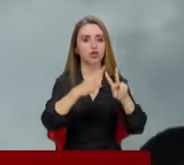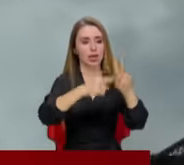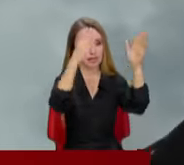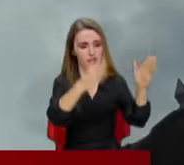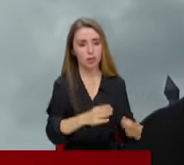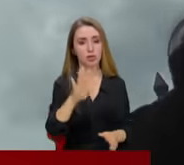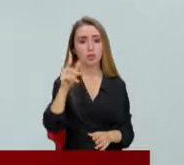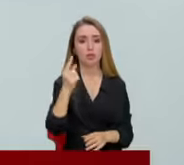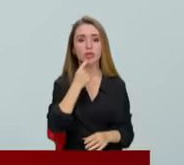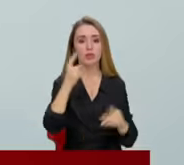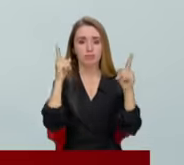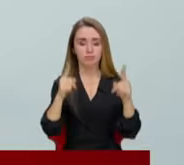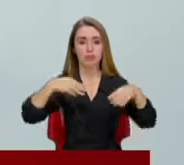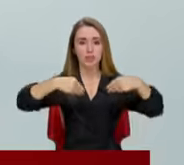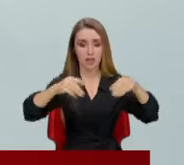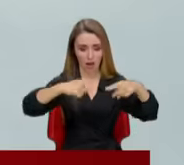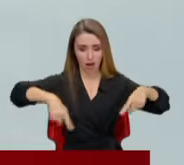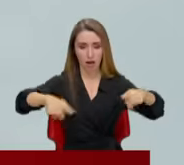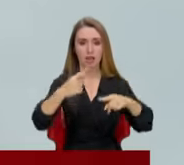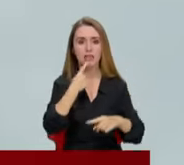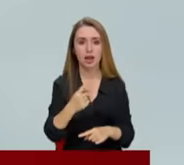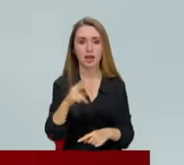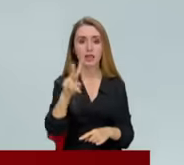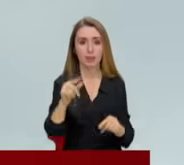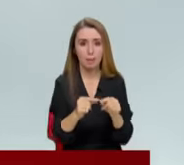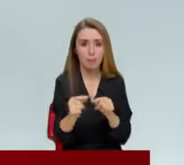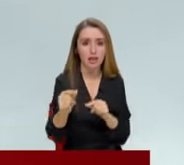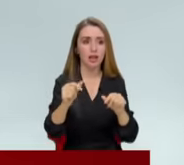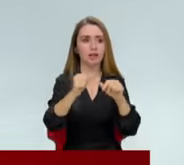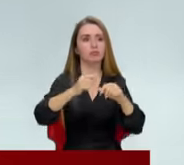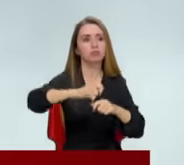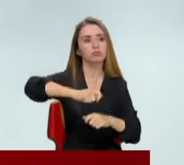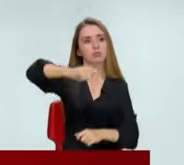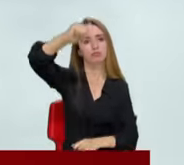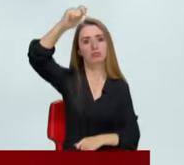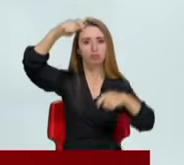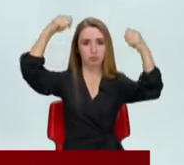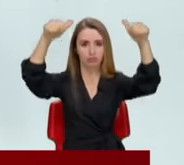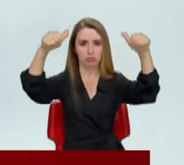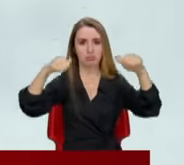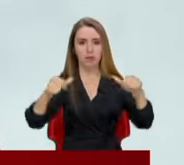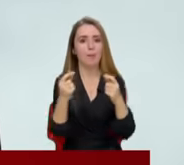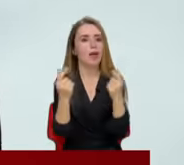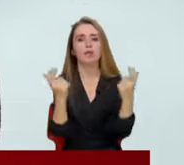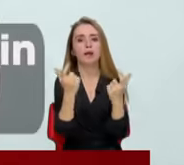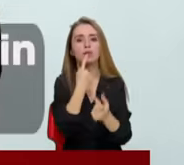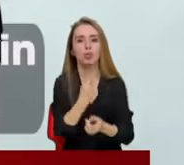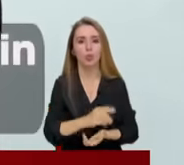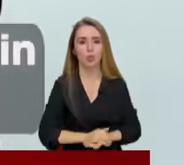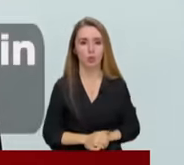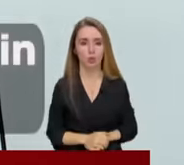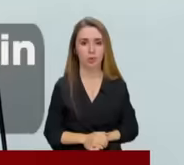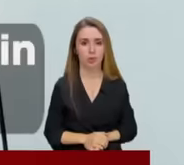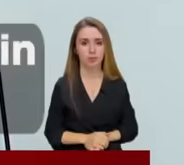Yılmaz'ın 4,5 yılda sattığı araziler diyerek 20 metrelik pankartı kent meydanına astı. Paralar nerede diye sordu.